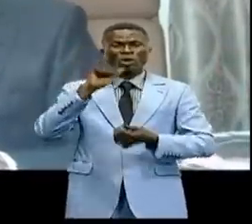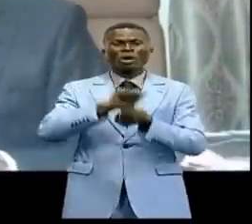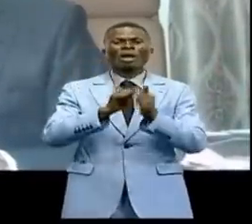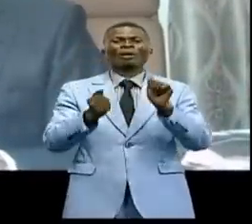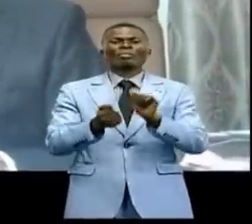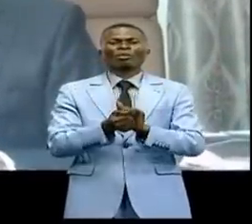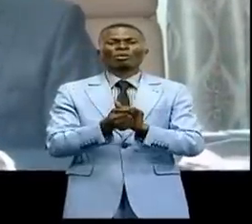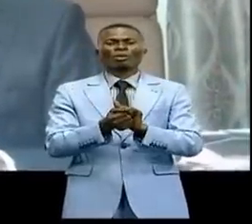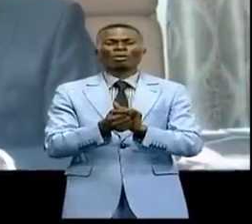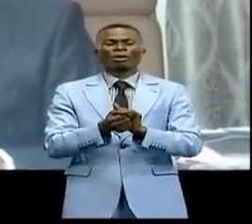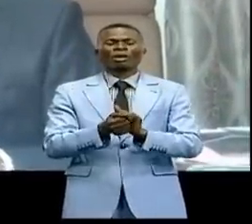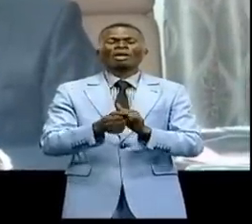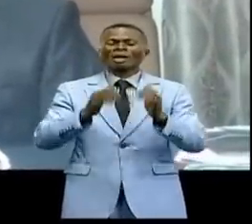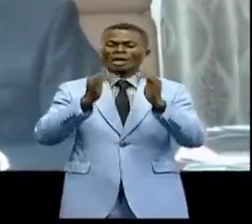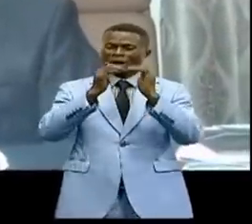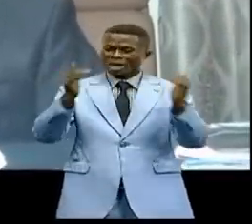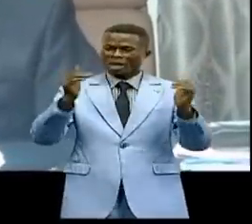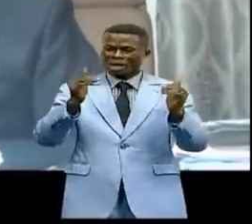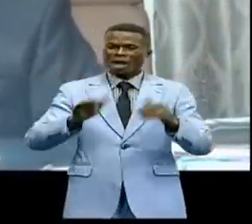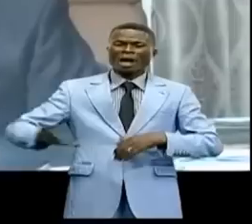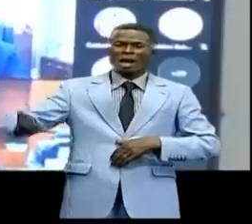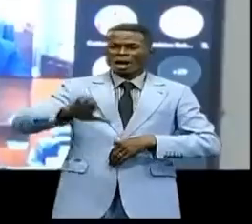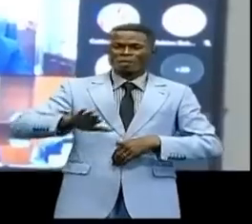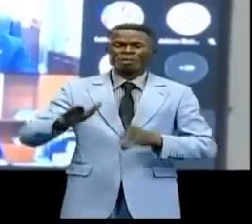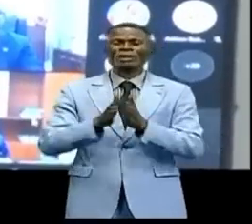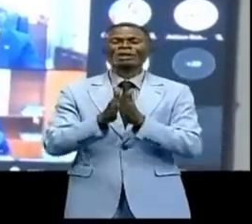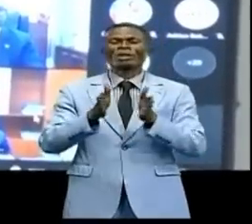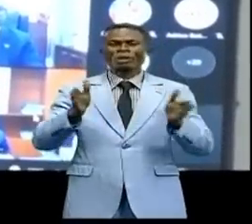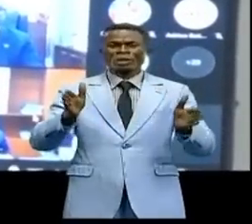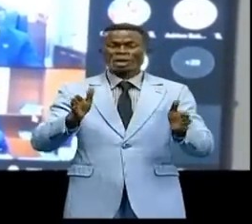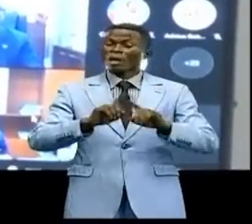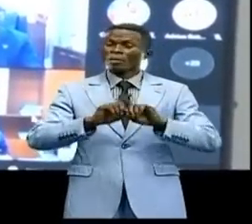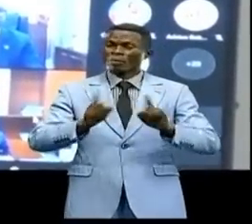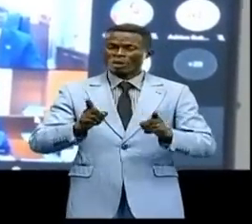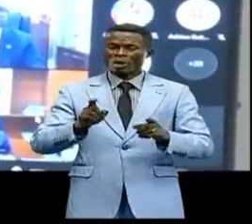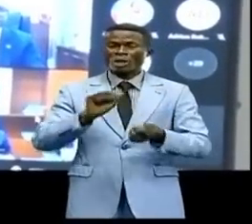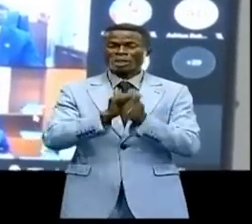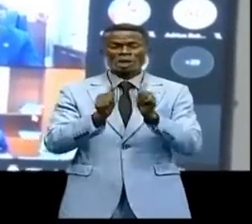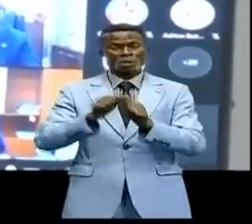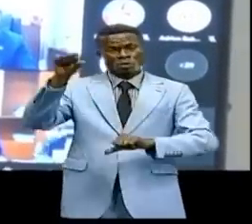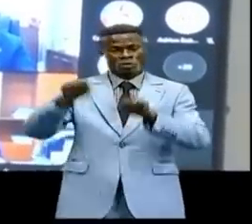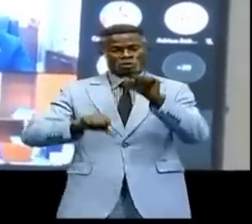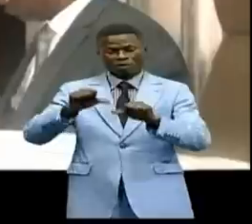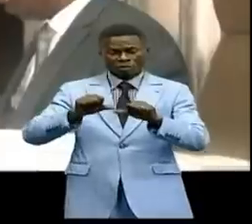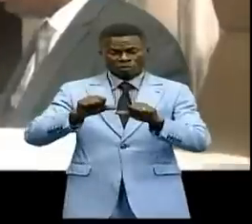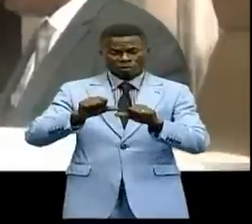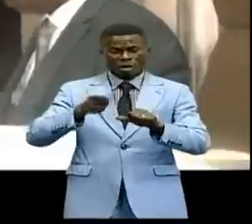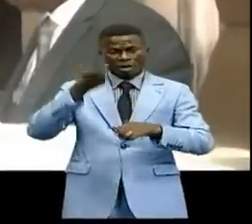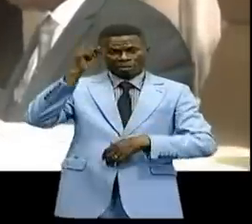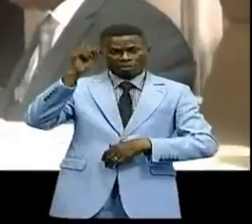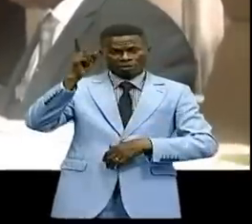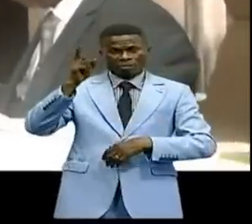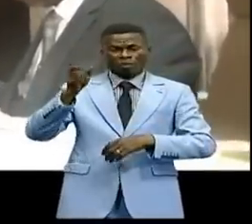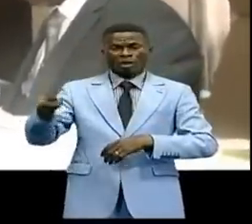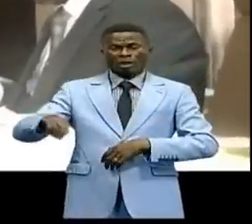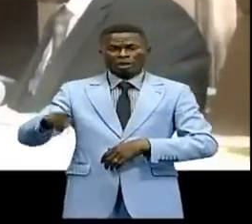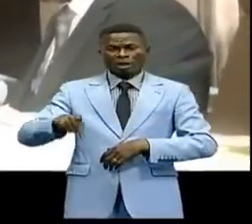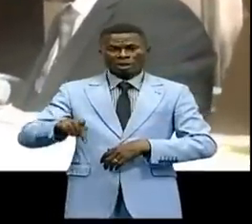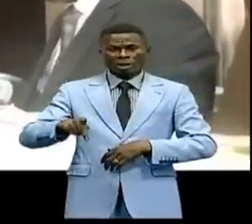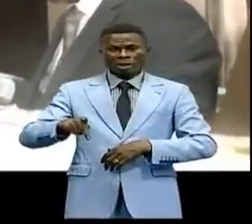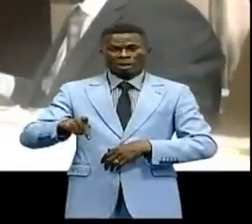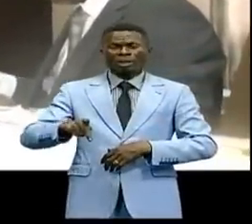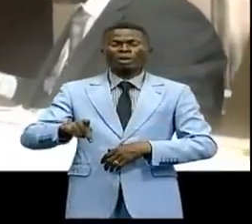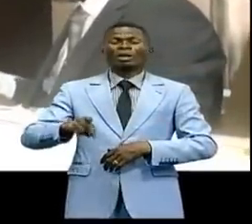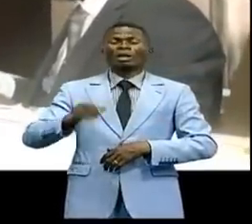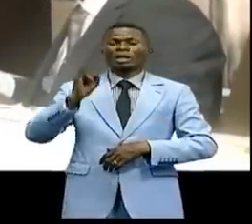situation demeure calme sur l'ensemble du territoire, malgré quelques foyers d'insécurité, principalement dans les provinces sous état de